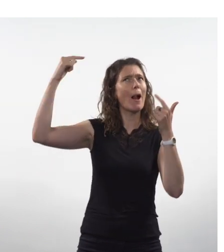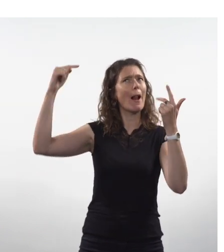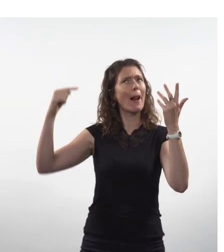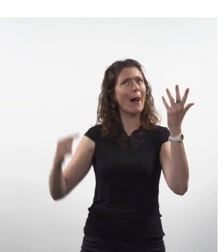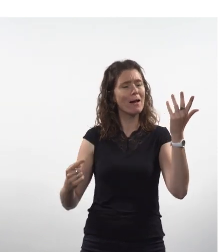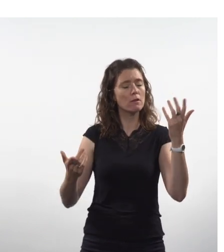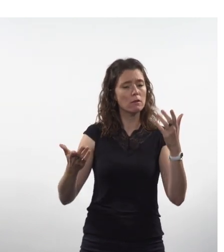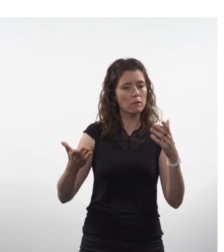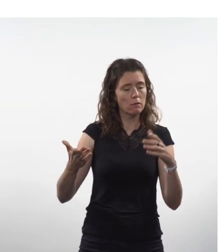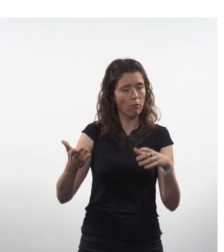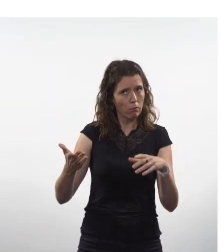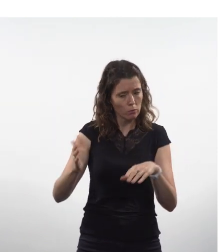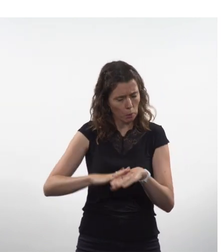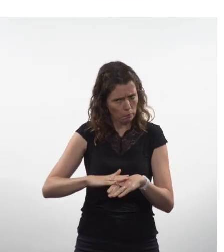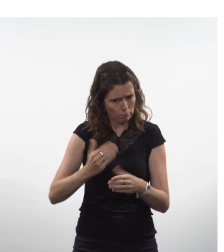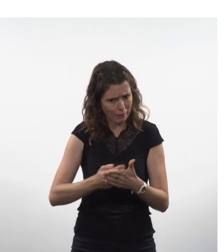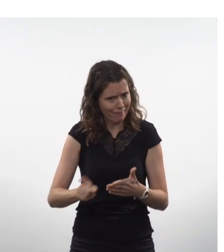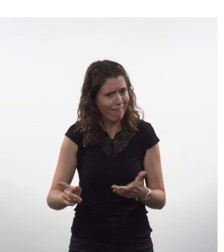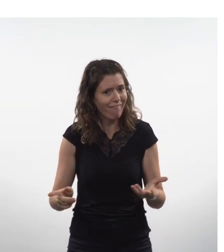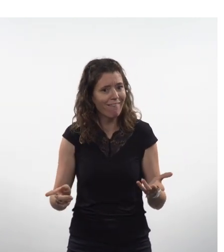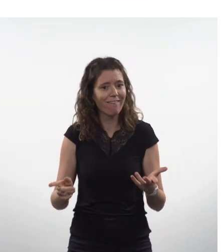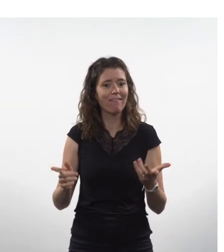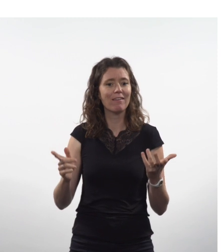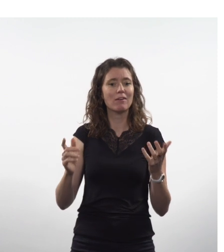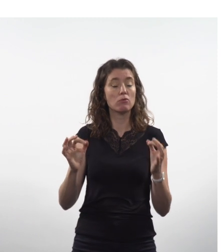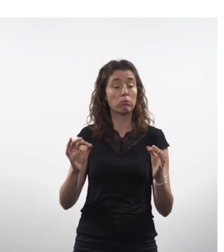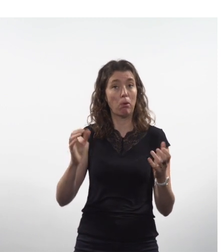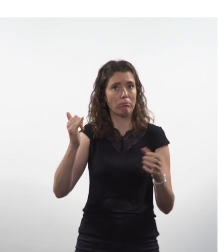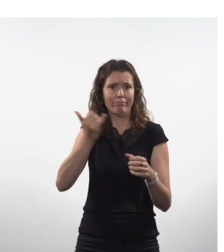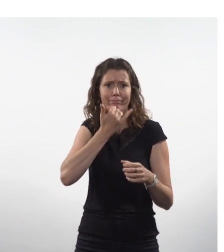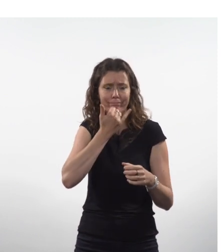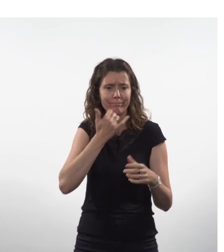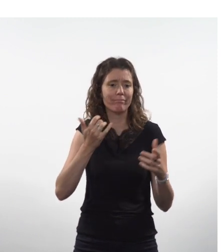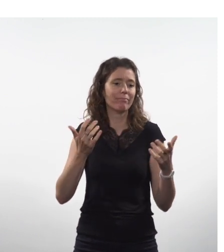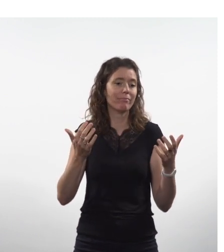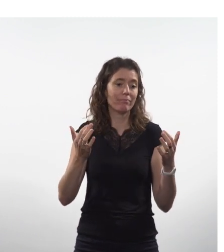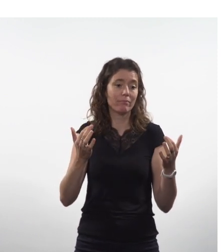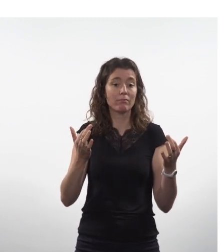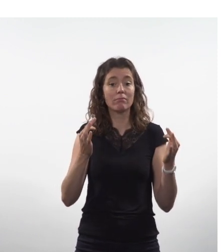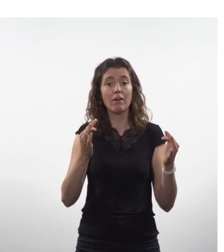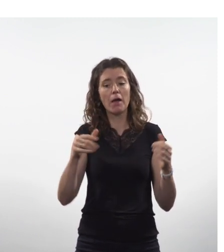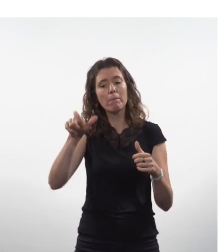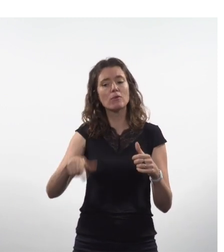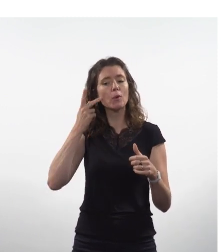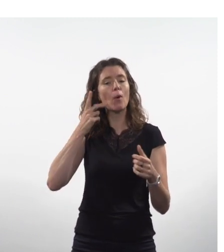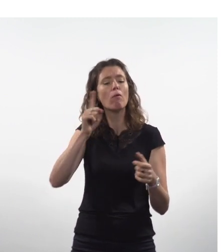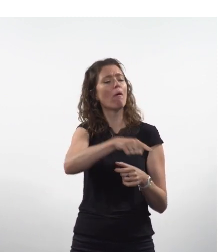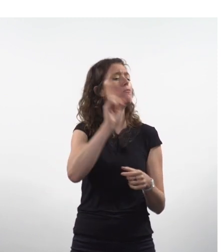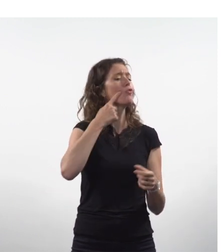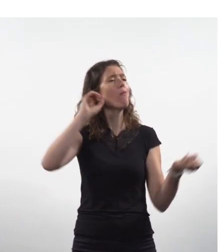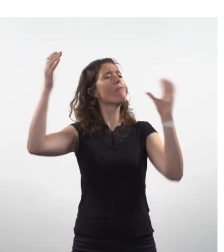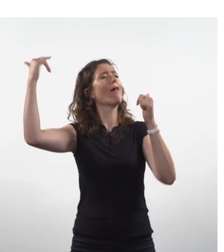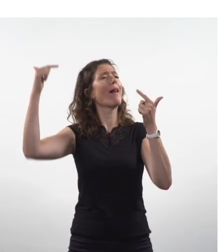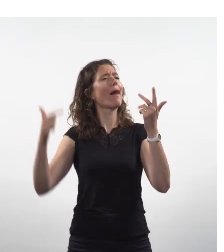on appuie nos conduites professionnelles, qui sont des fausses représentations en ce qui concerne celles des entendants sur les sourds.